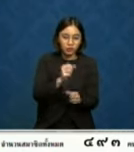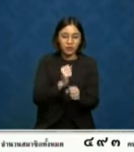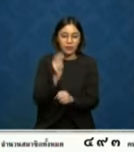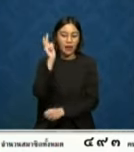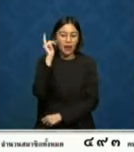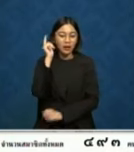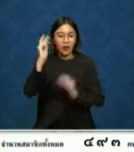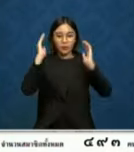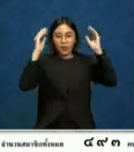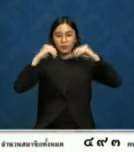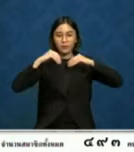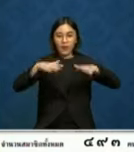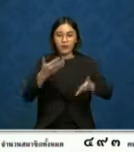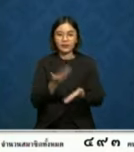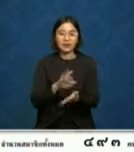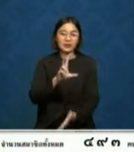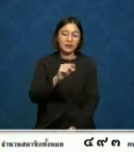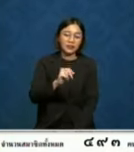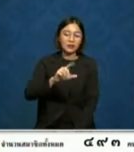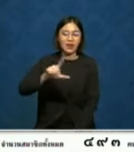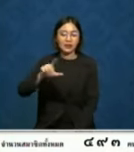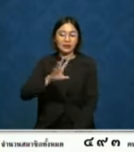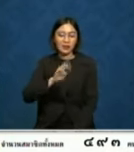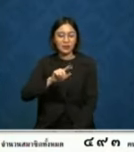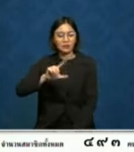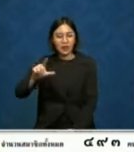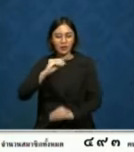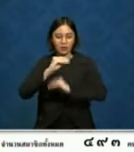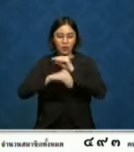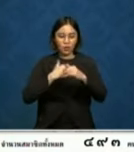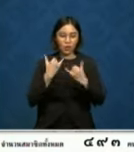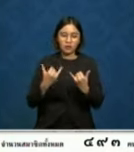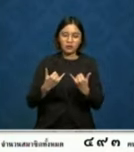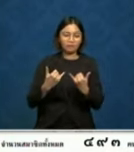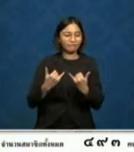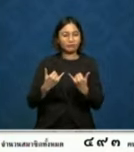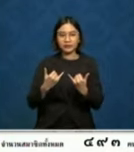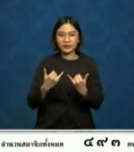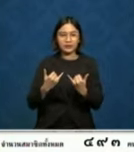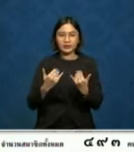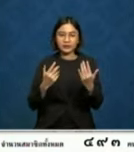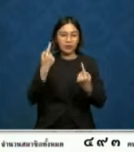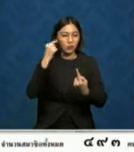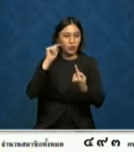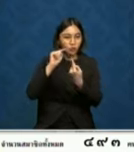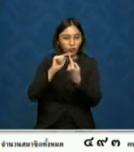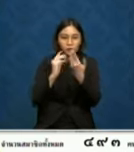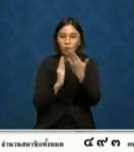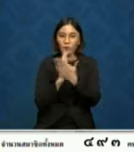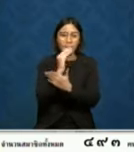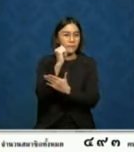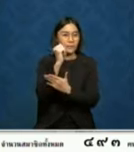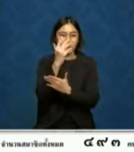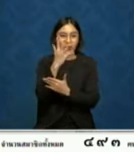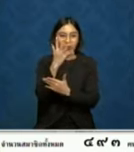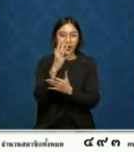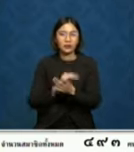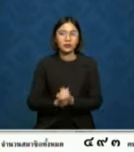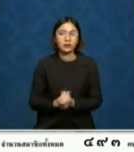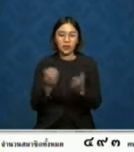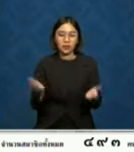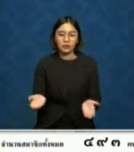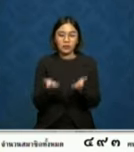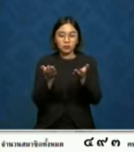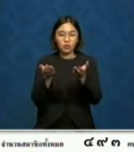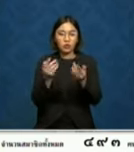สื่อกว่า 30-40ล้านบาทนั้นในโครงการนี้จะไม่สามารถบรรลุเป้าหมายตามวัตถุประสงค์และส่ง